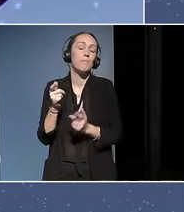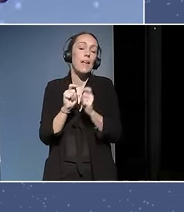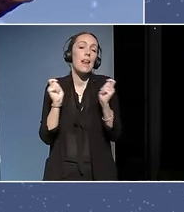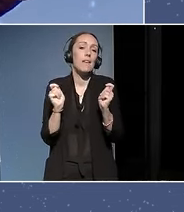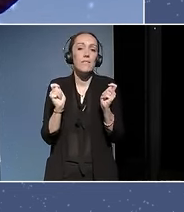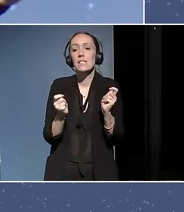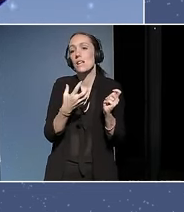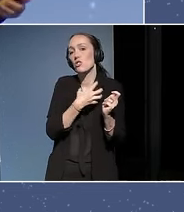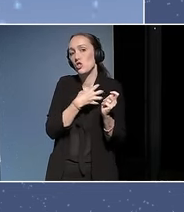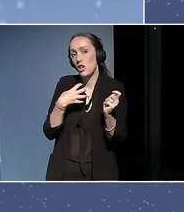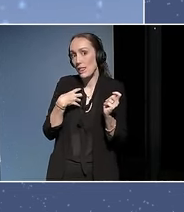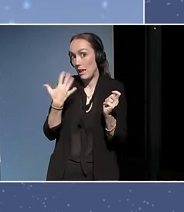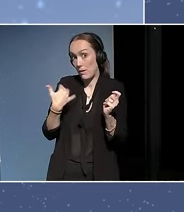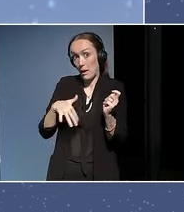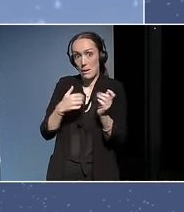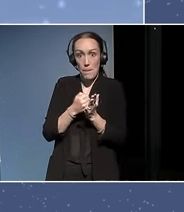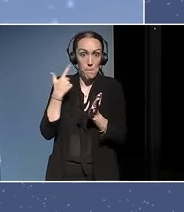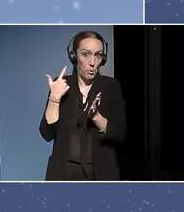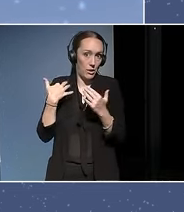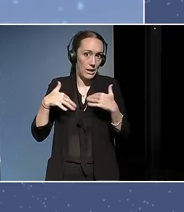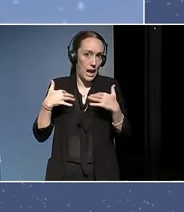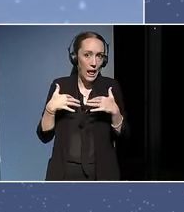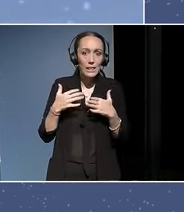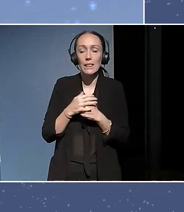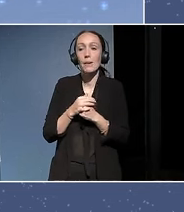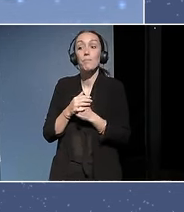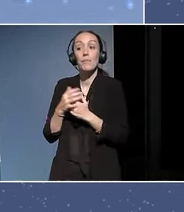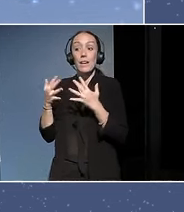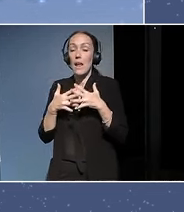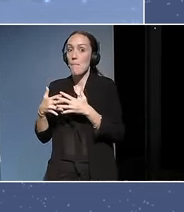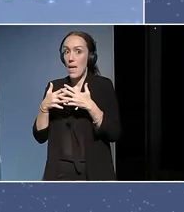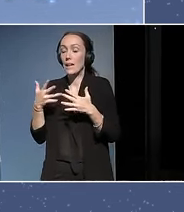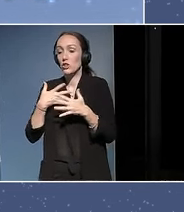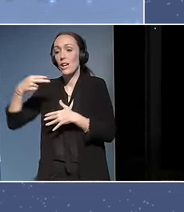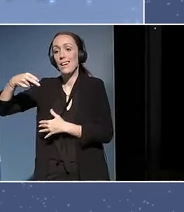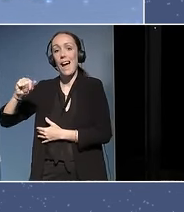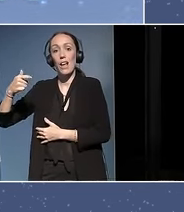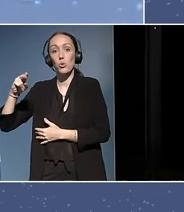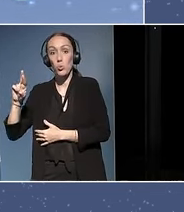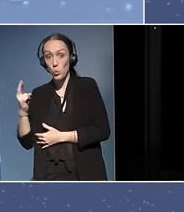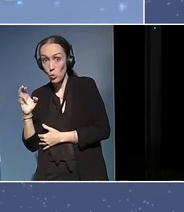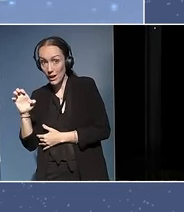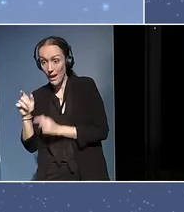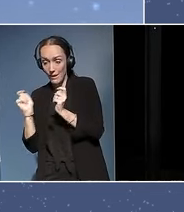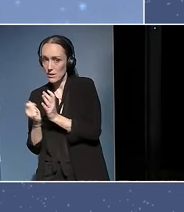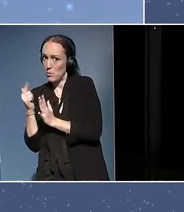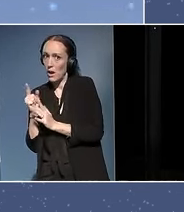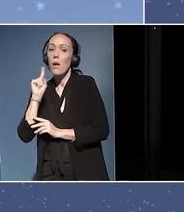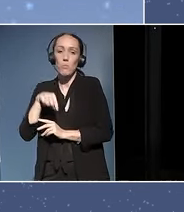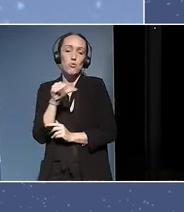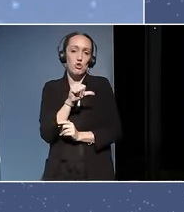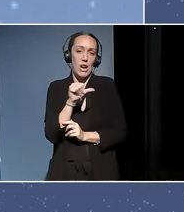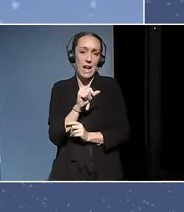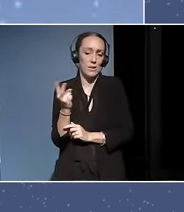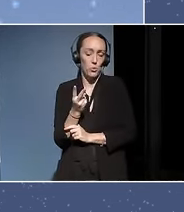sfidante di nature negli Stati Uniti è Science e salta fuori un animale che è un drago